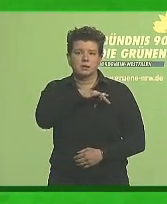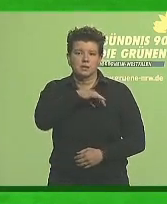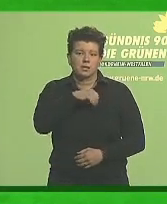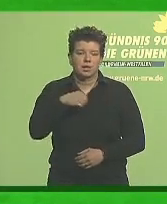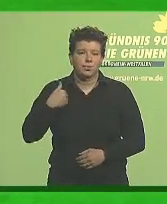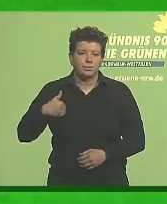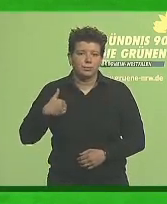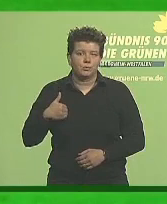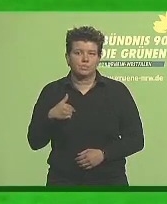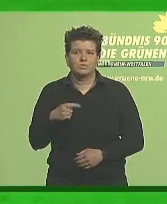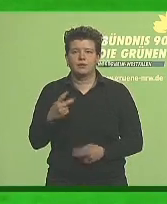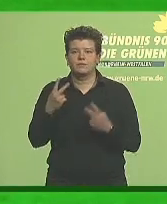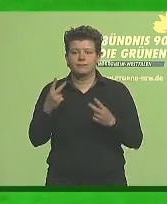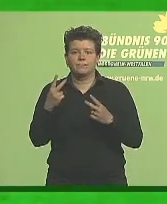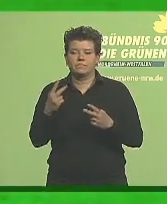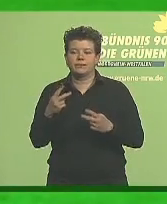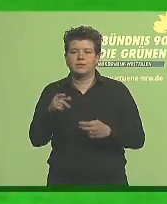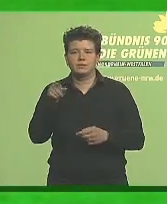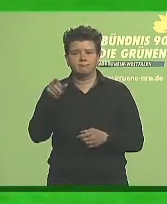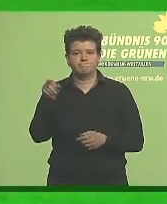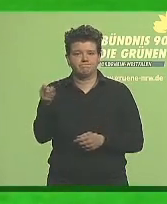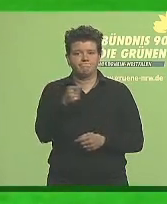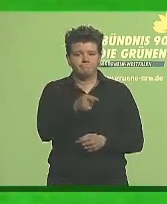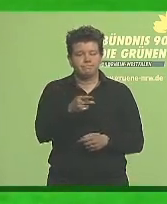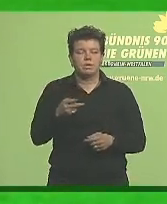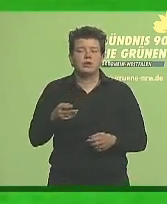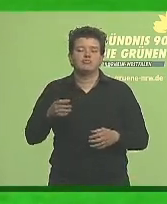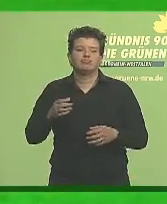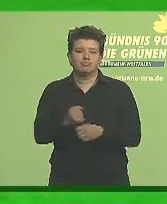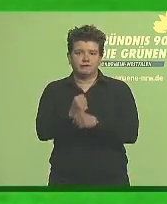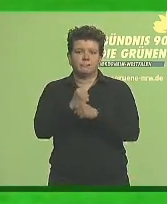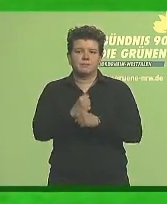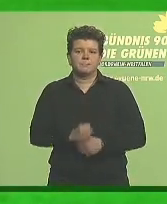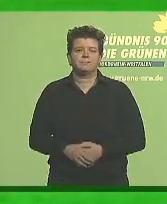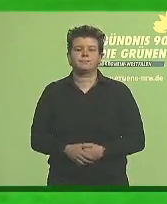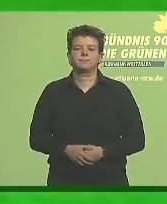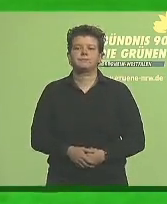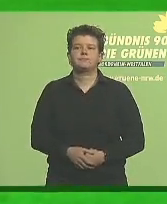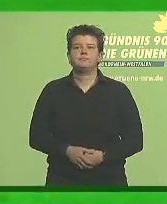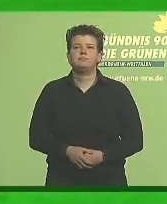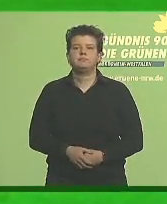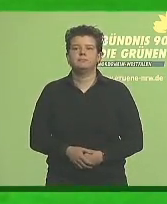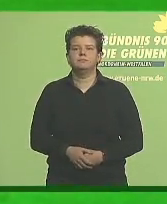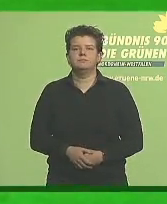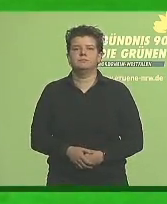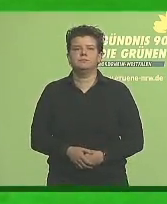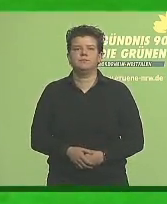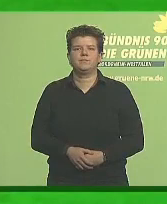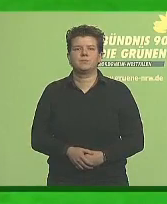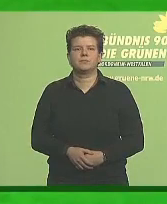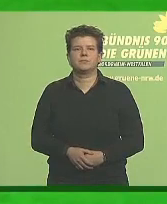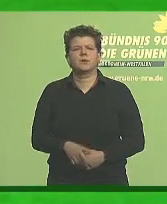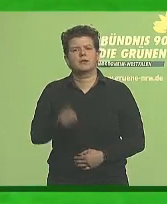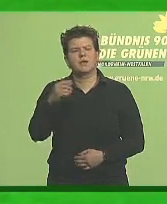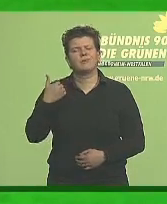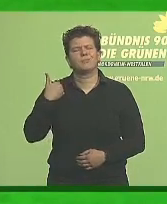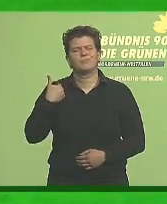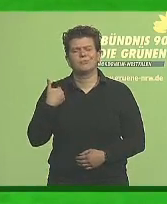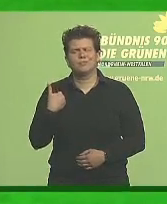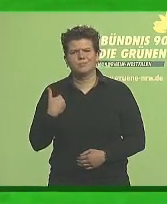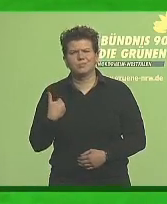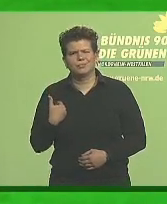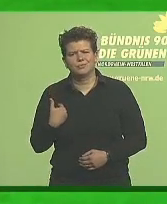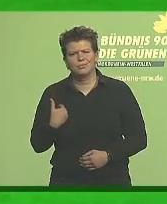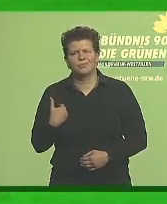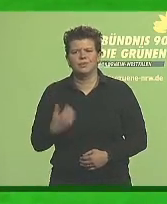Und ich finde das fast schon so ein bisschen wie Eulen nach Athen zu tragen, wenn ich als Niedersächsin